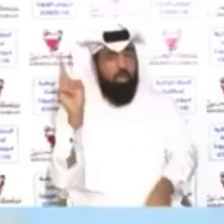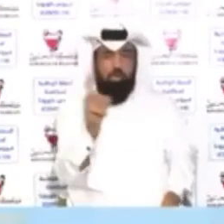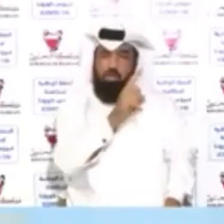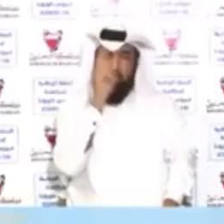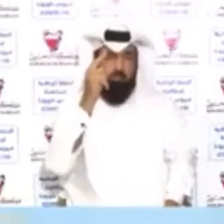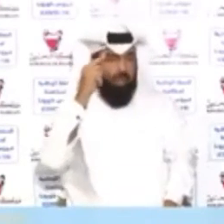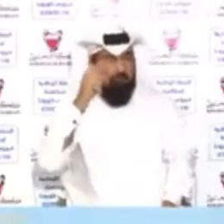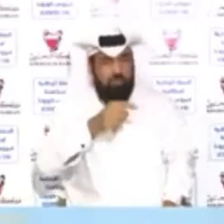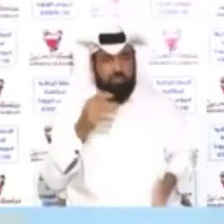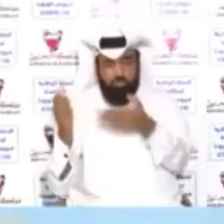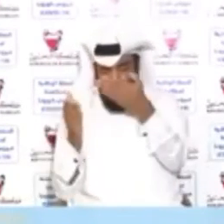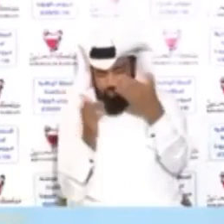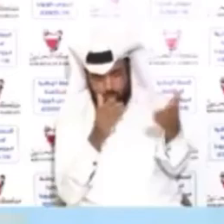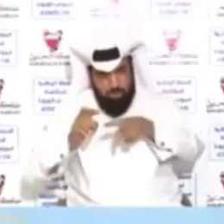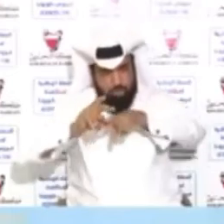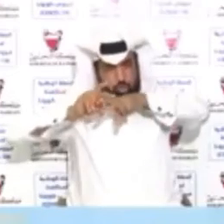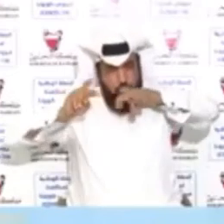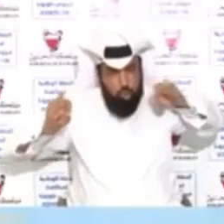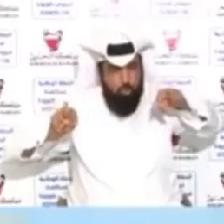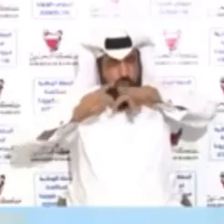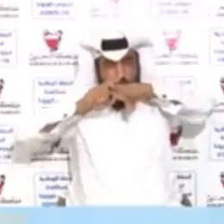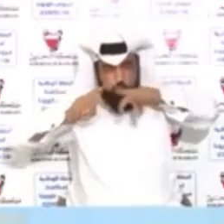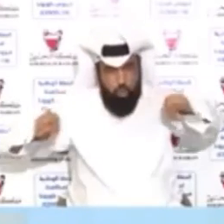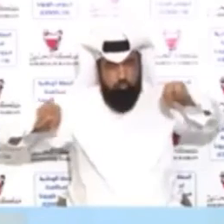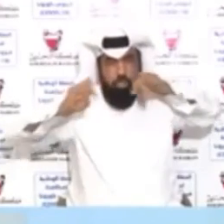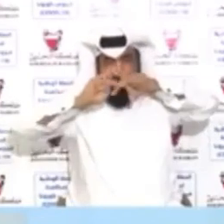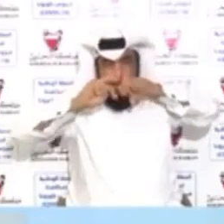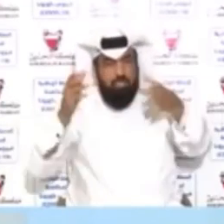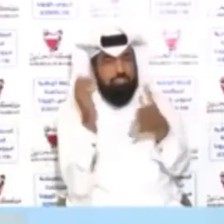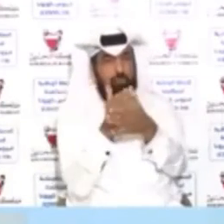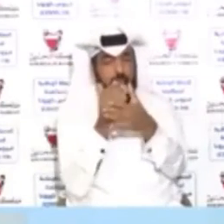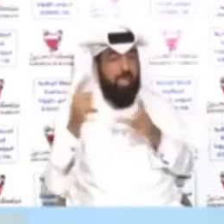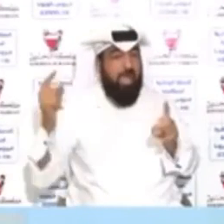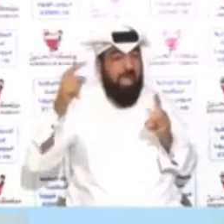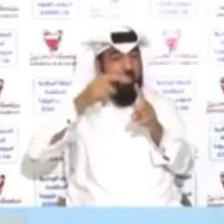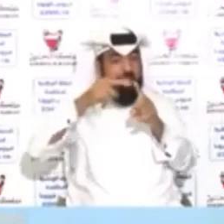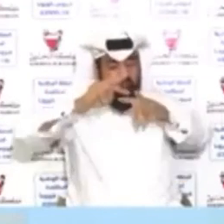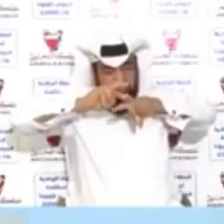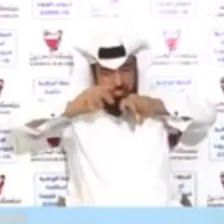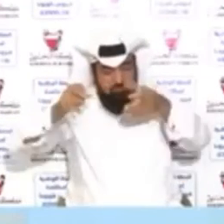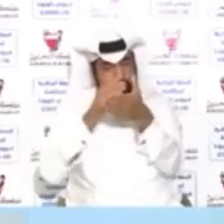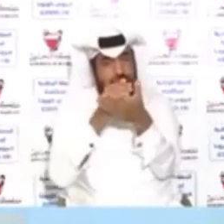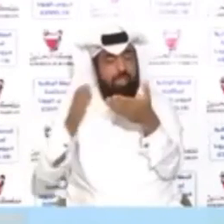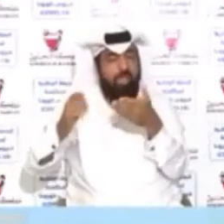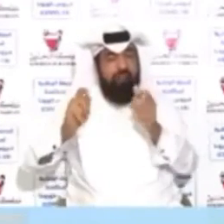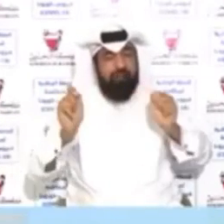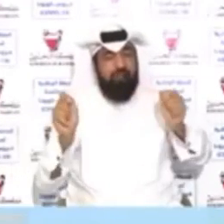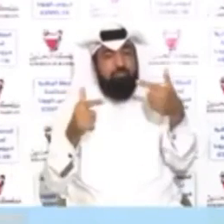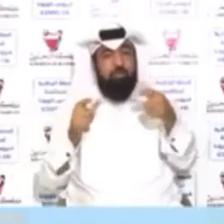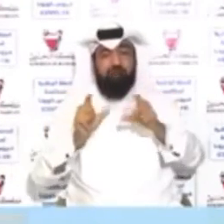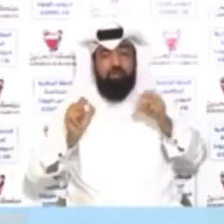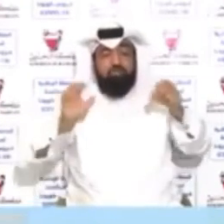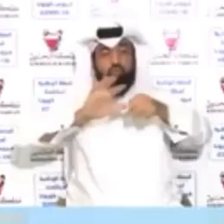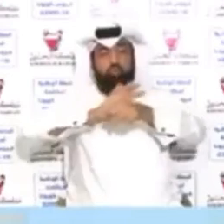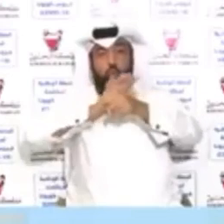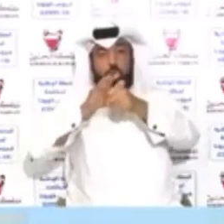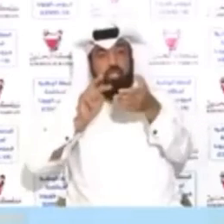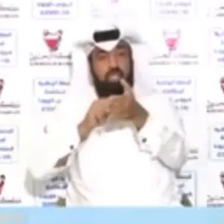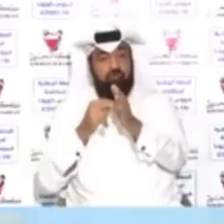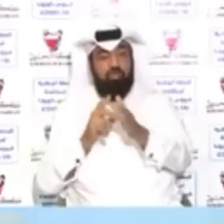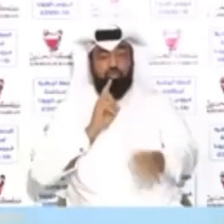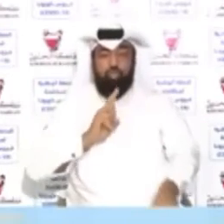دراسات مستمرة من جميع الدول للكشف عن طريق الوقاية عنه أو الفحص أو حتى العلاج، وإن شاء الله احنا في مملكة